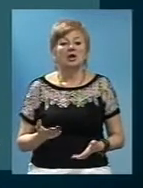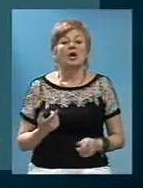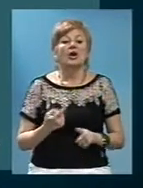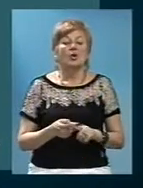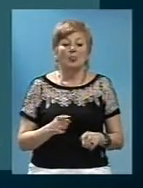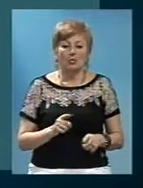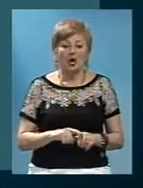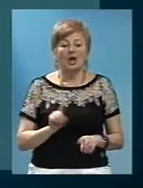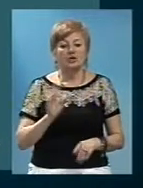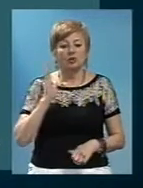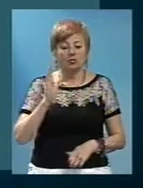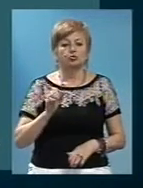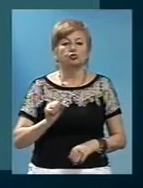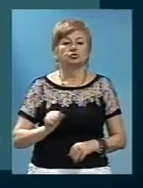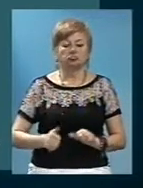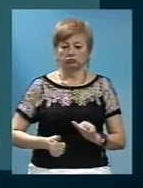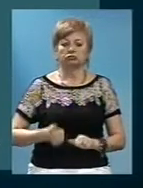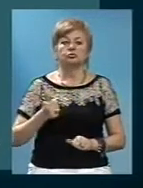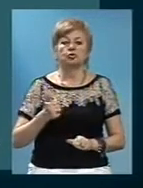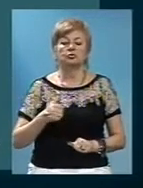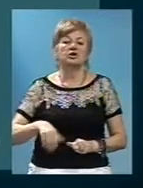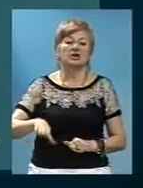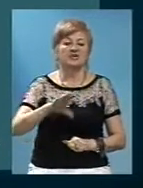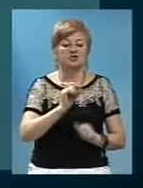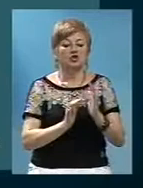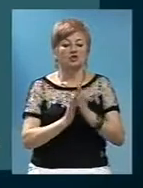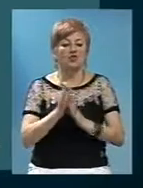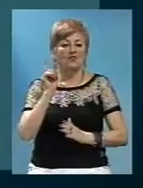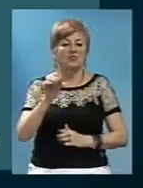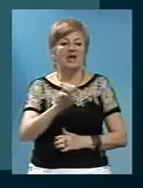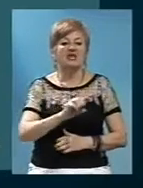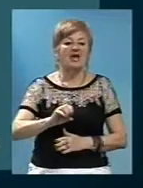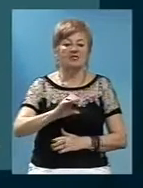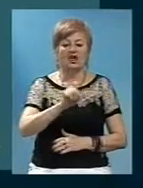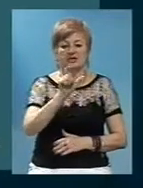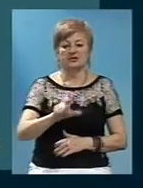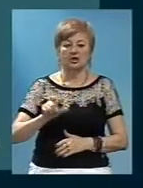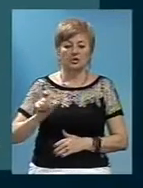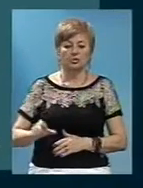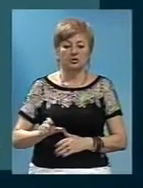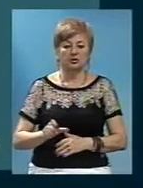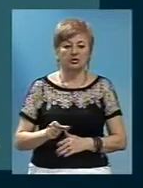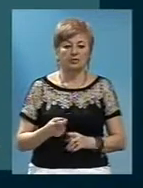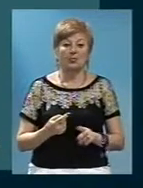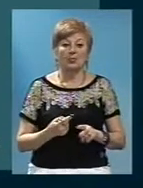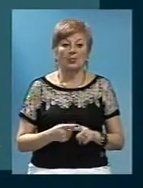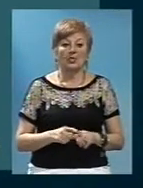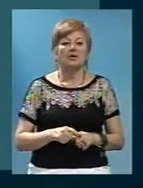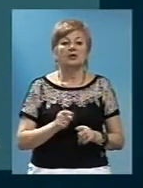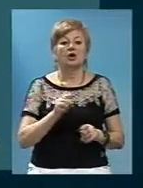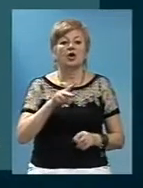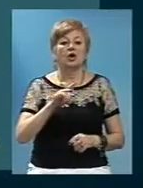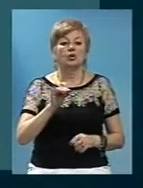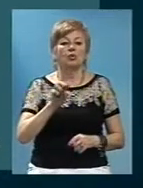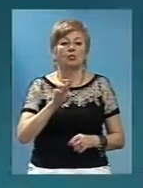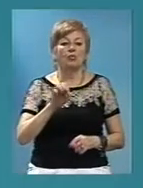стало б торжеством тих цінностей, на яких виросла європейська цивілізація. Блаженніший Любомир